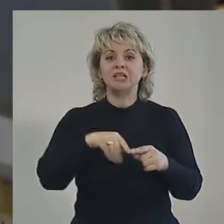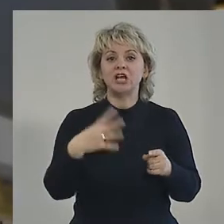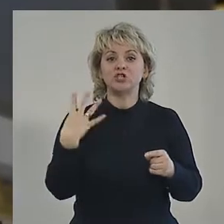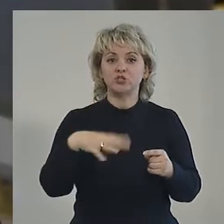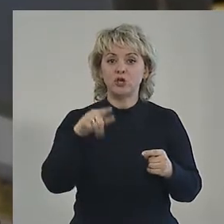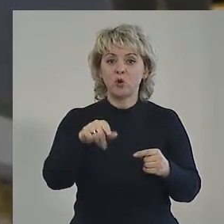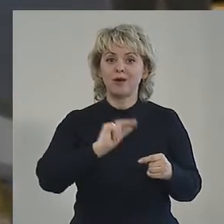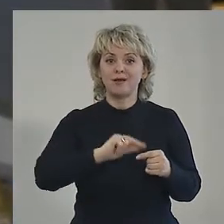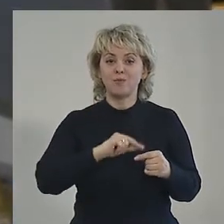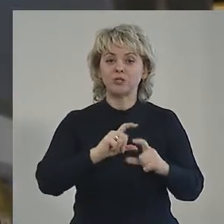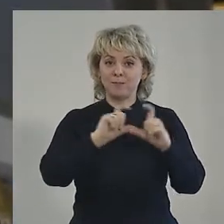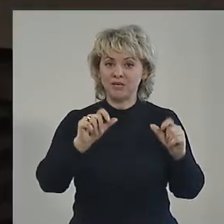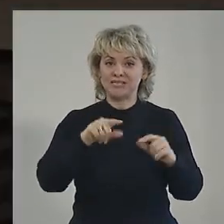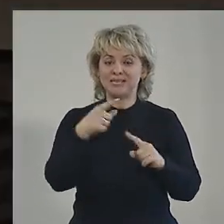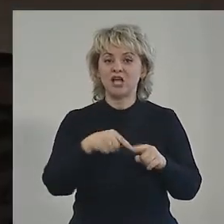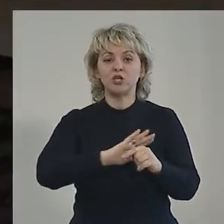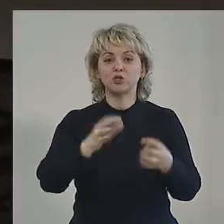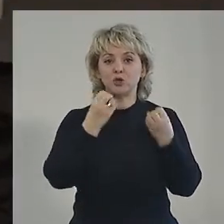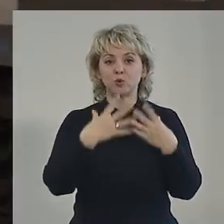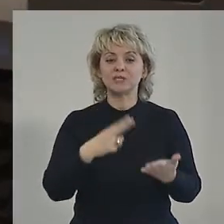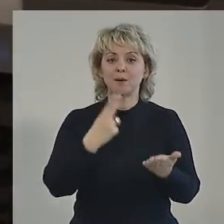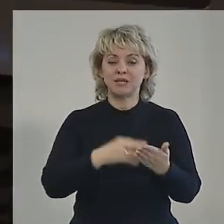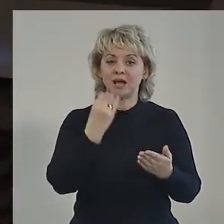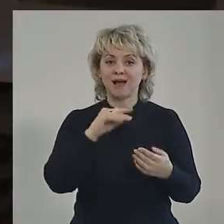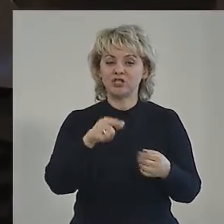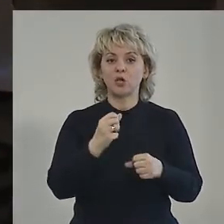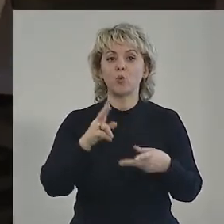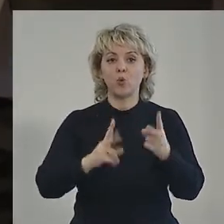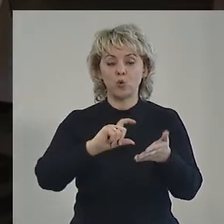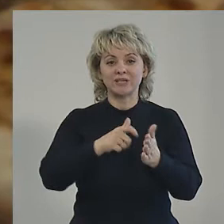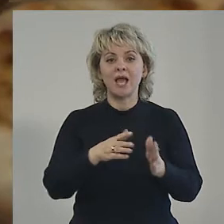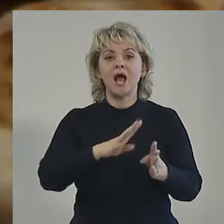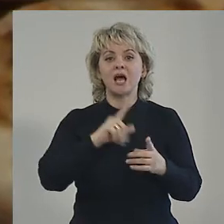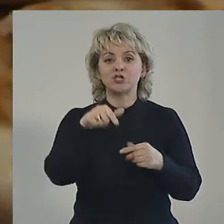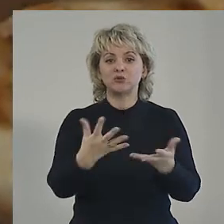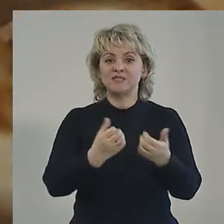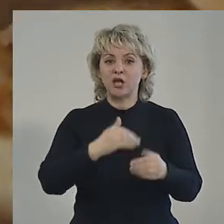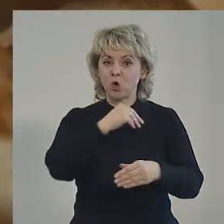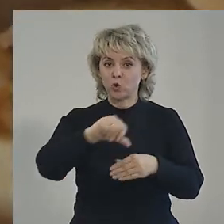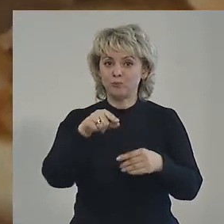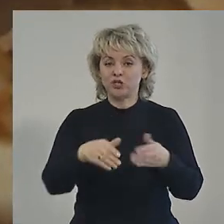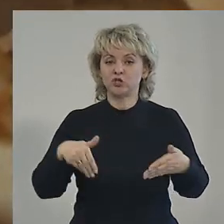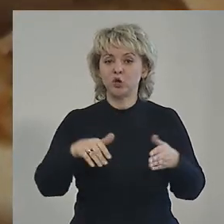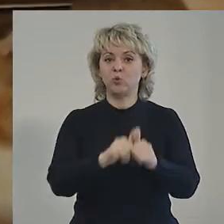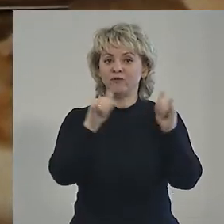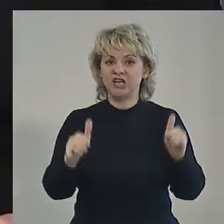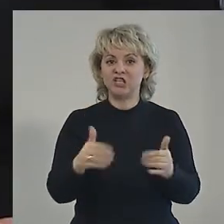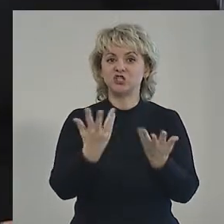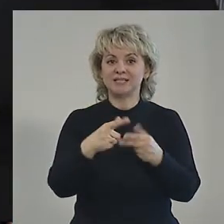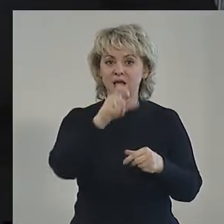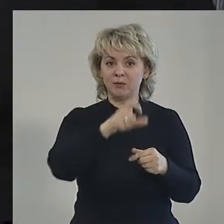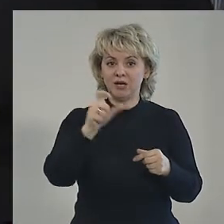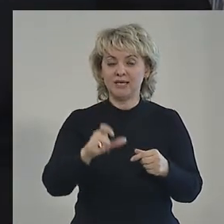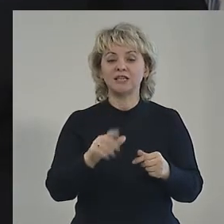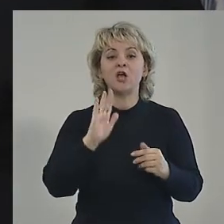4 десятков работников пиццерии это не просто подтверждение качества кухни, а очередной взятый рубеж на пути к увеличению числа